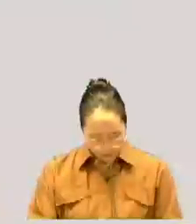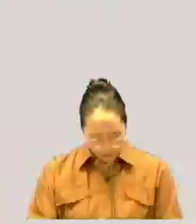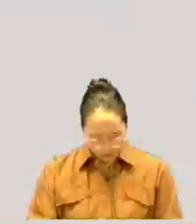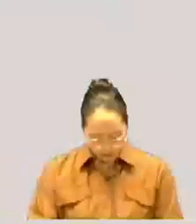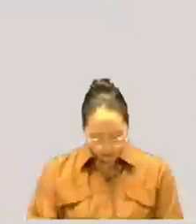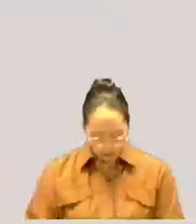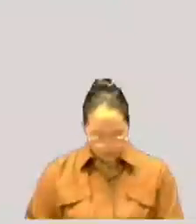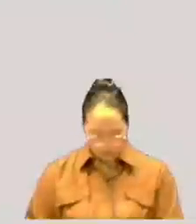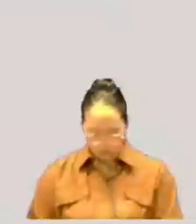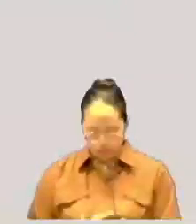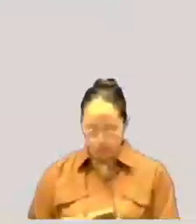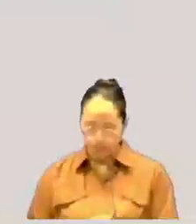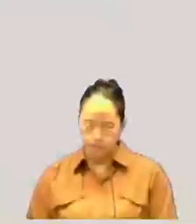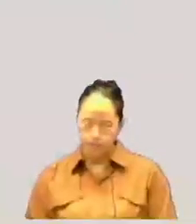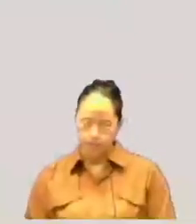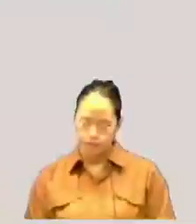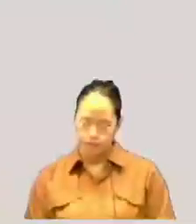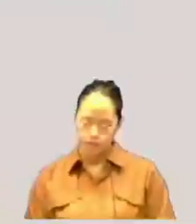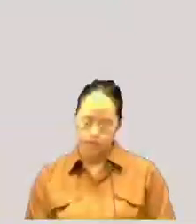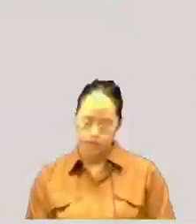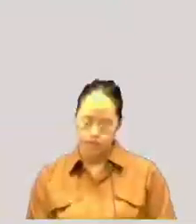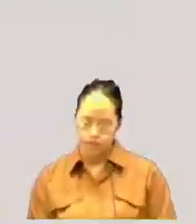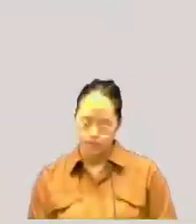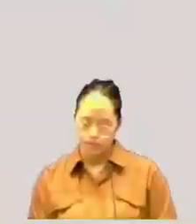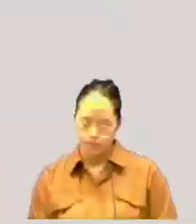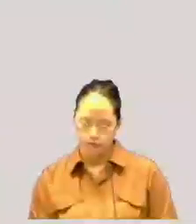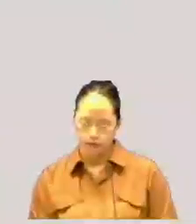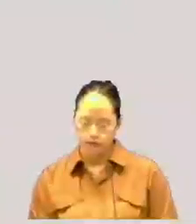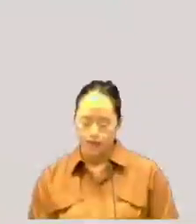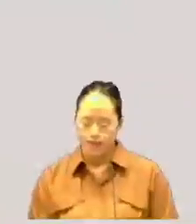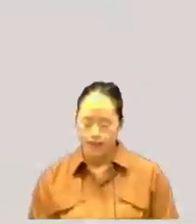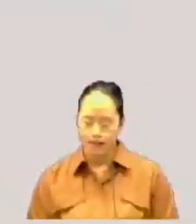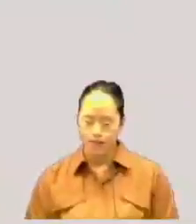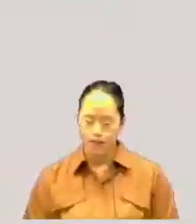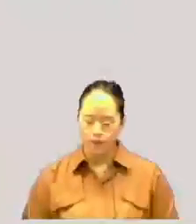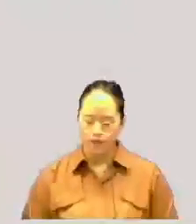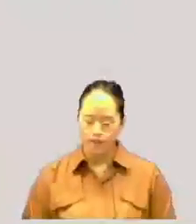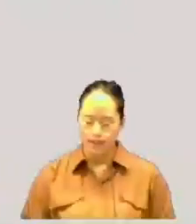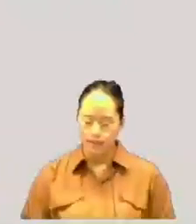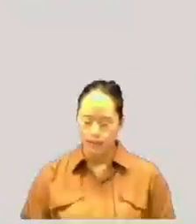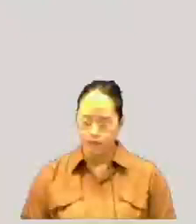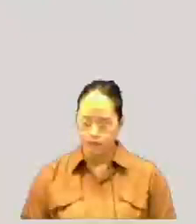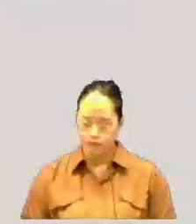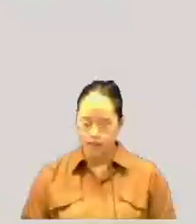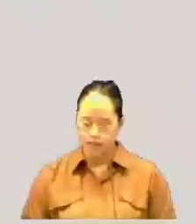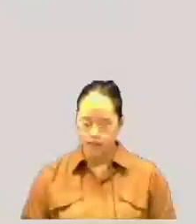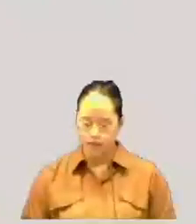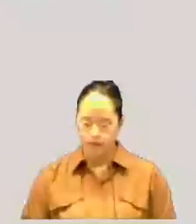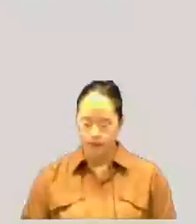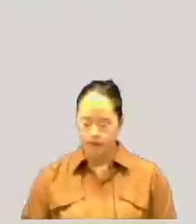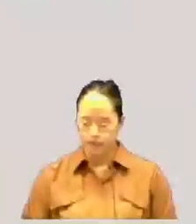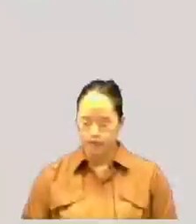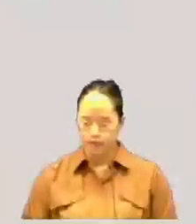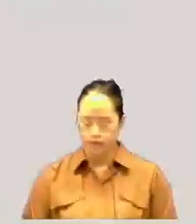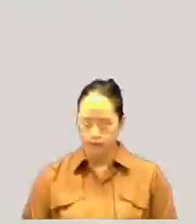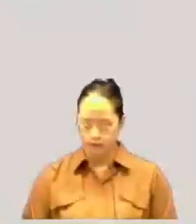西安必因公平得蒙救赎，其中归正的人必因公义得蒙救